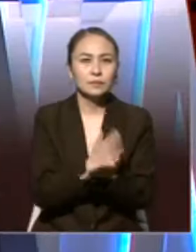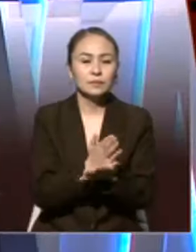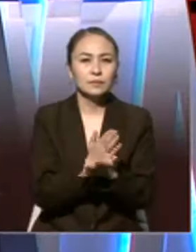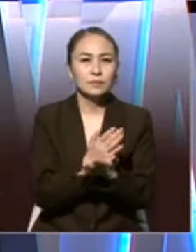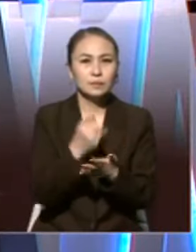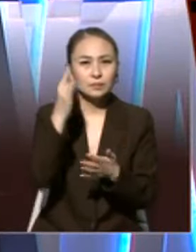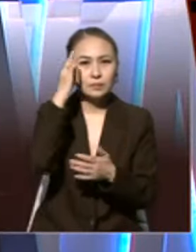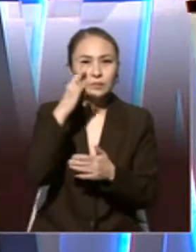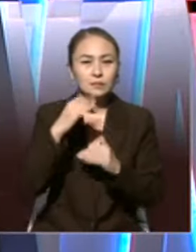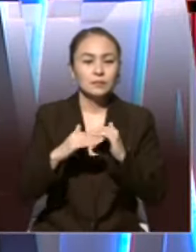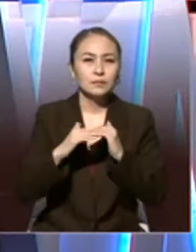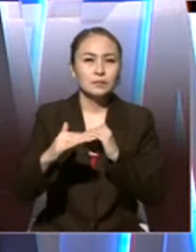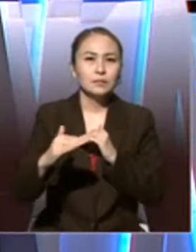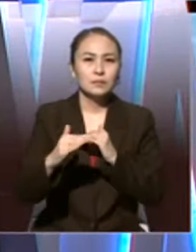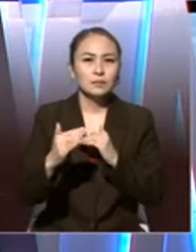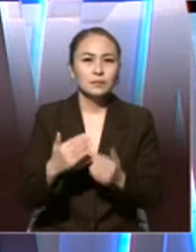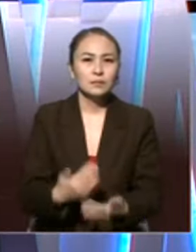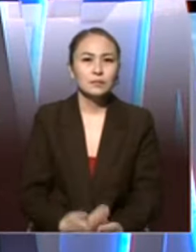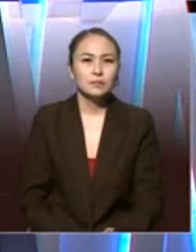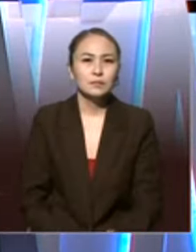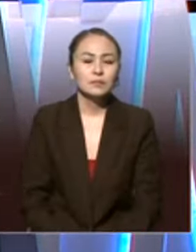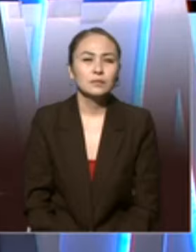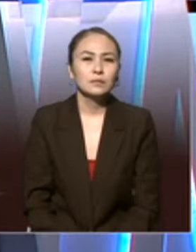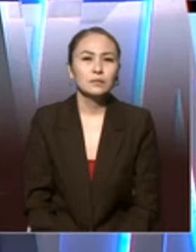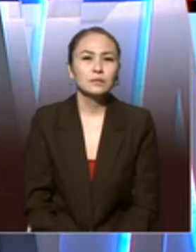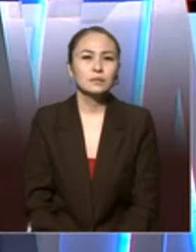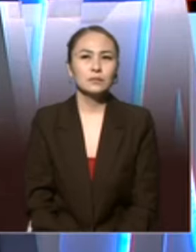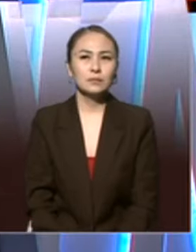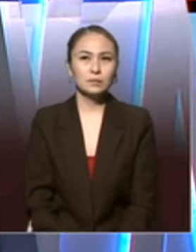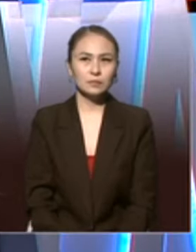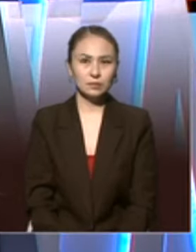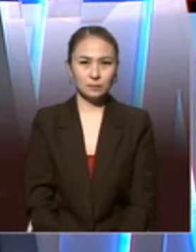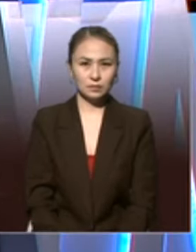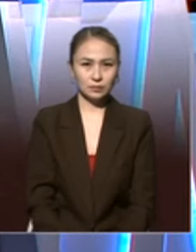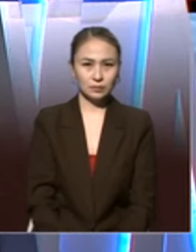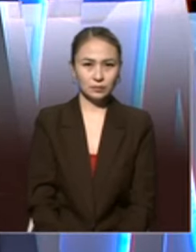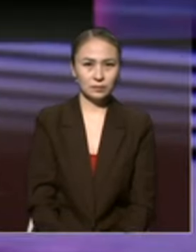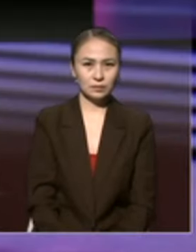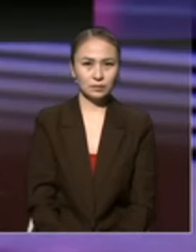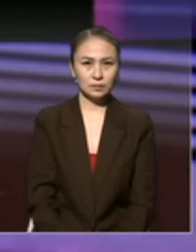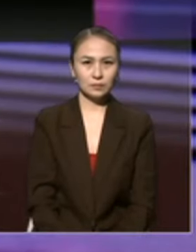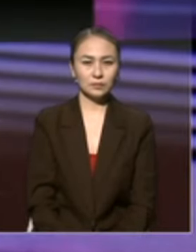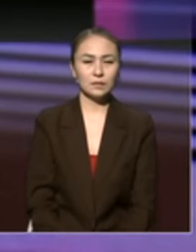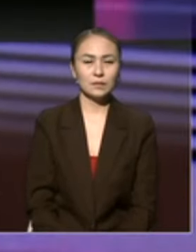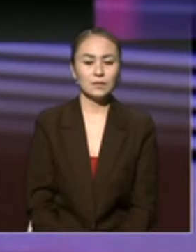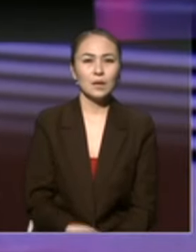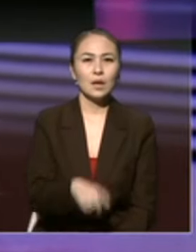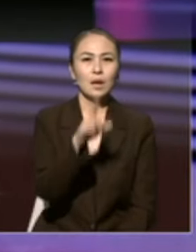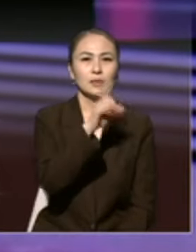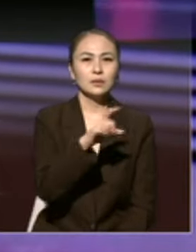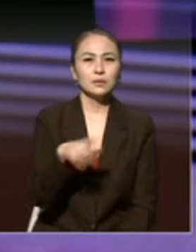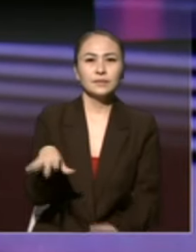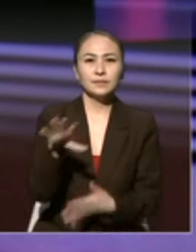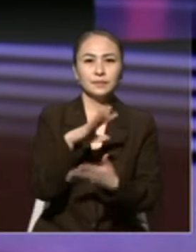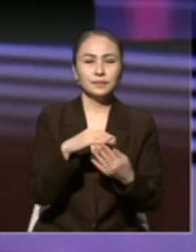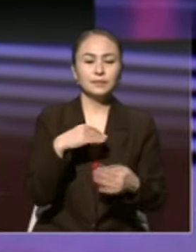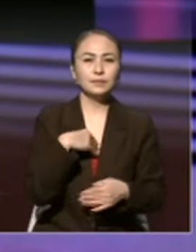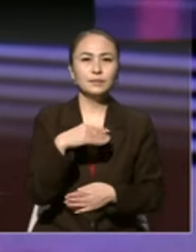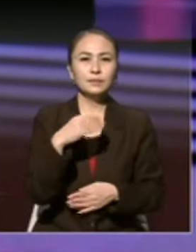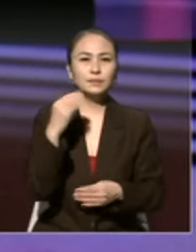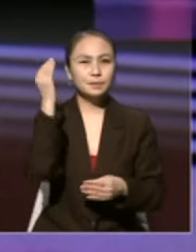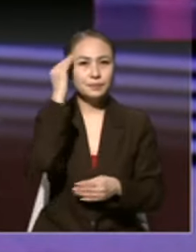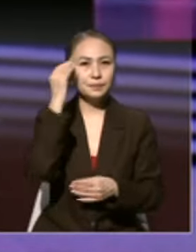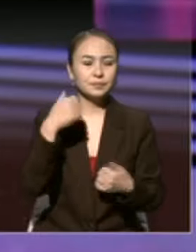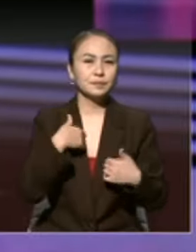біздің қазақстандықтарға не айтасыз жалпы? Әрине, ең алдымен мен осы спикерлердің пікірлерімен